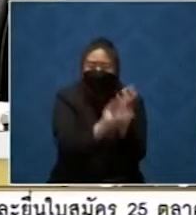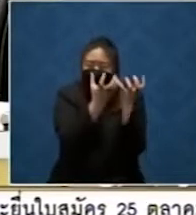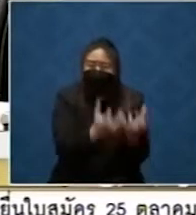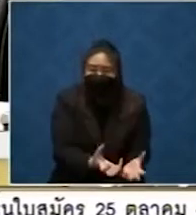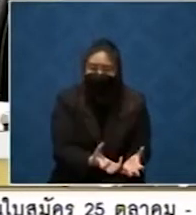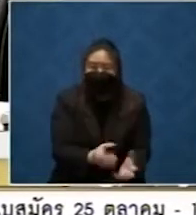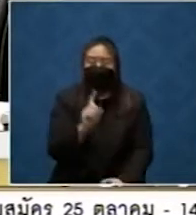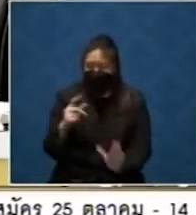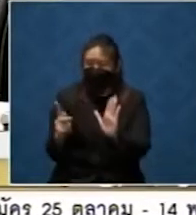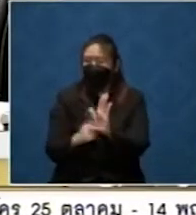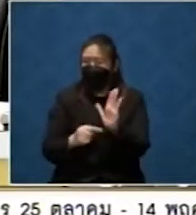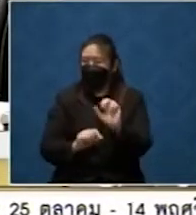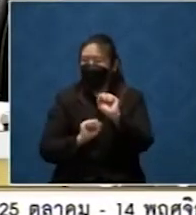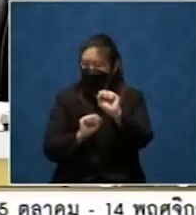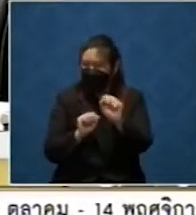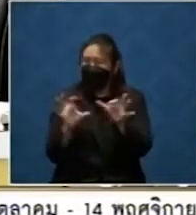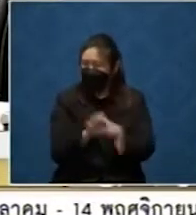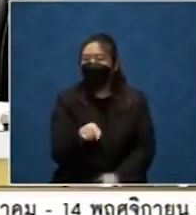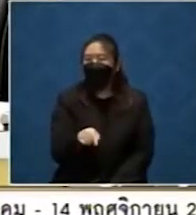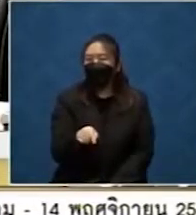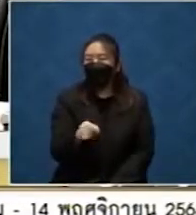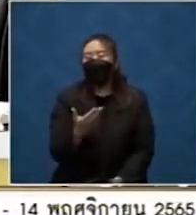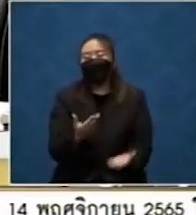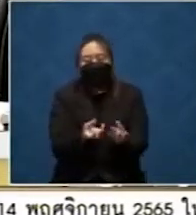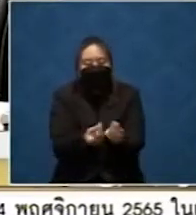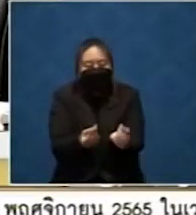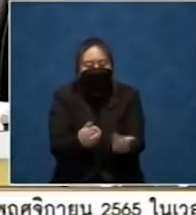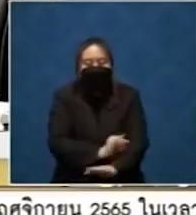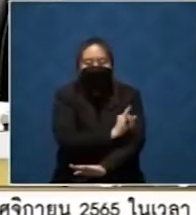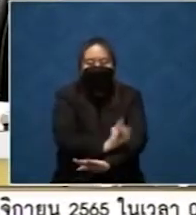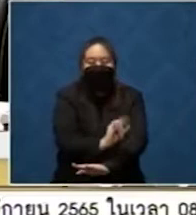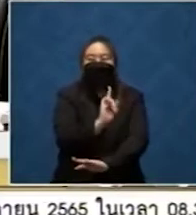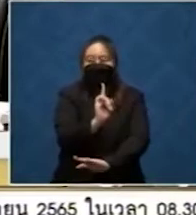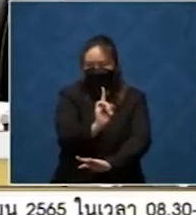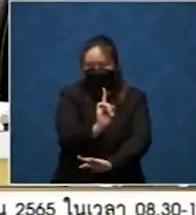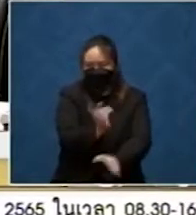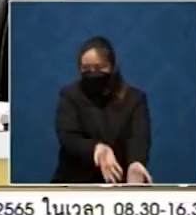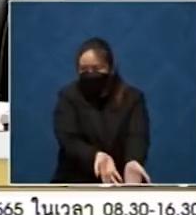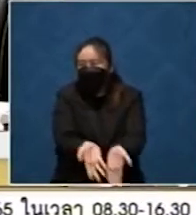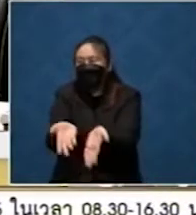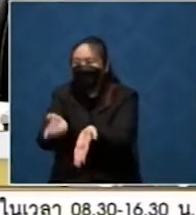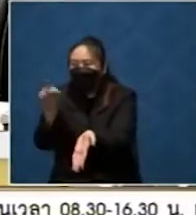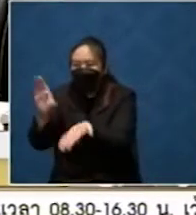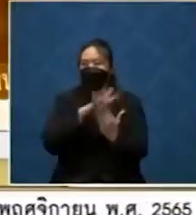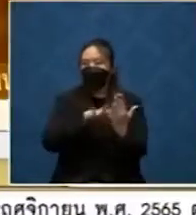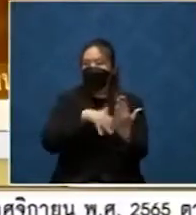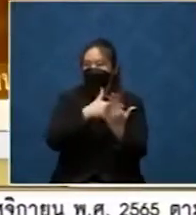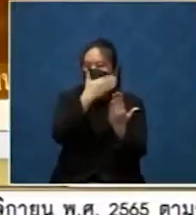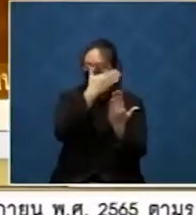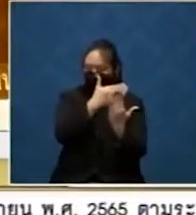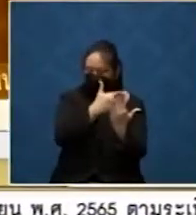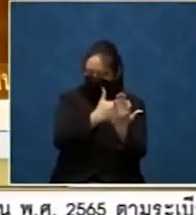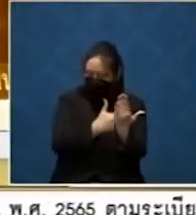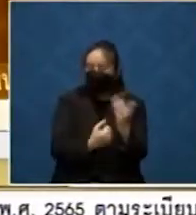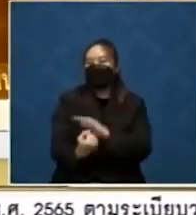การนี้ถึงได้ให้เอาที่ดินหนึ่งไร่นี่แลกกับการต้องมาลงทุนเพียง40ล้านบาท ก็ตอบมา